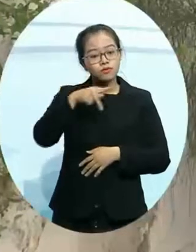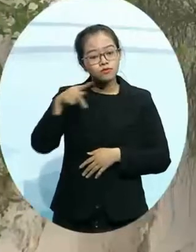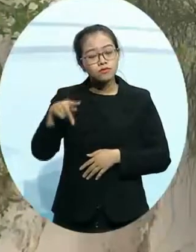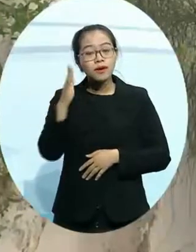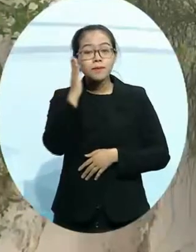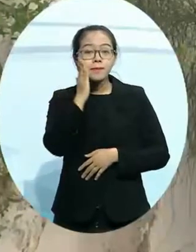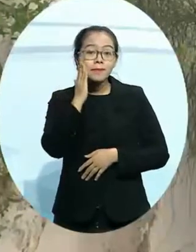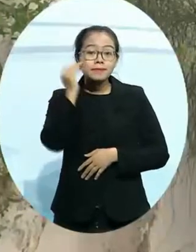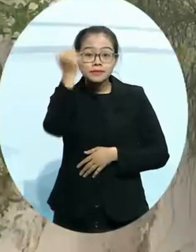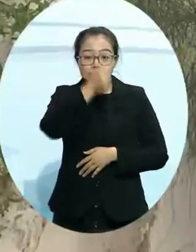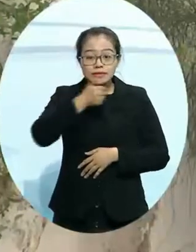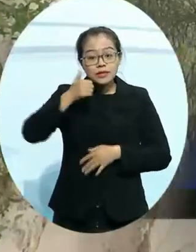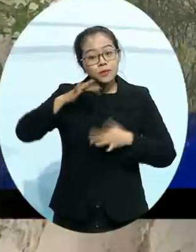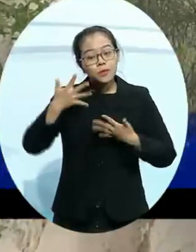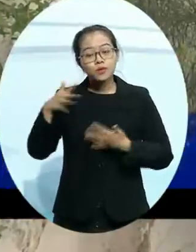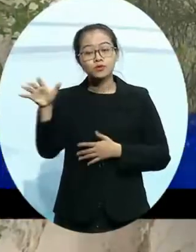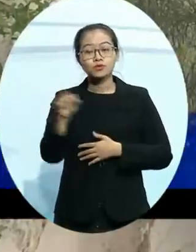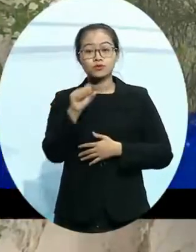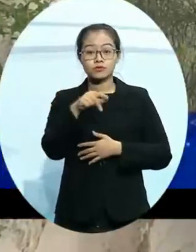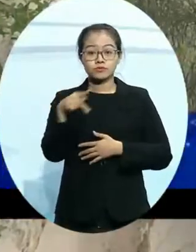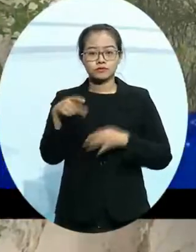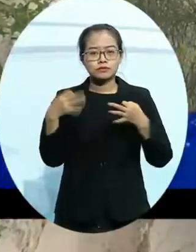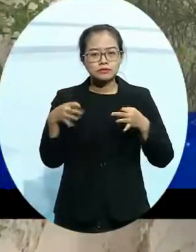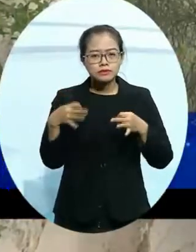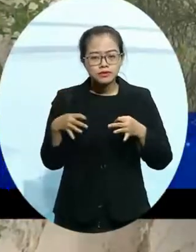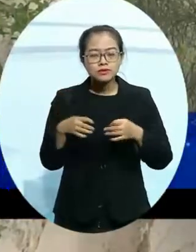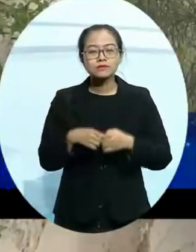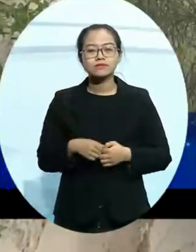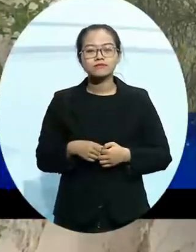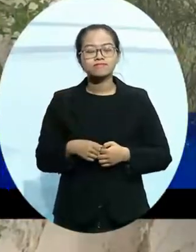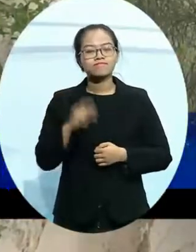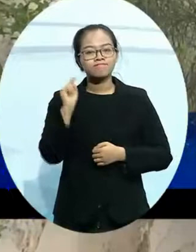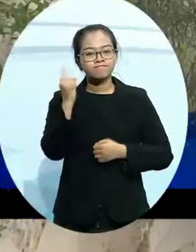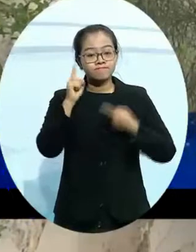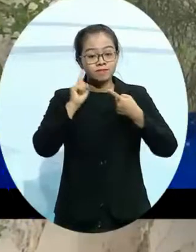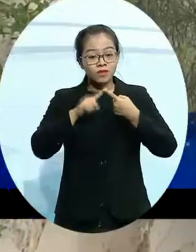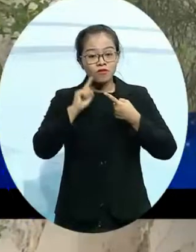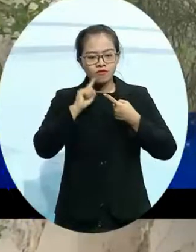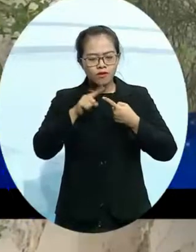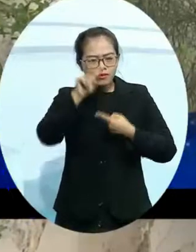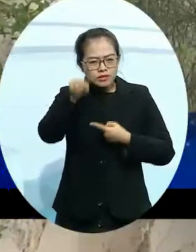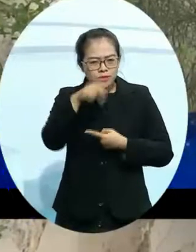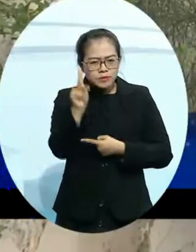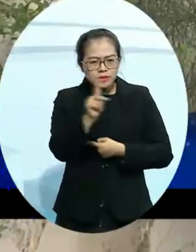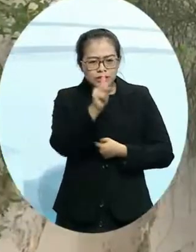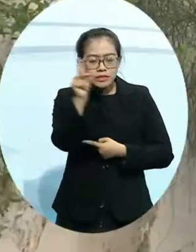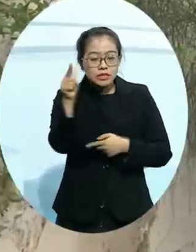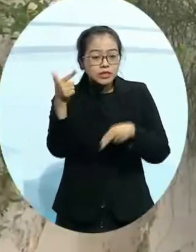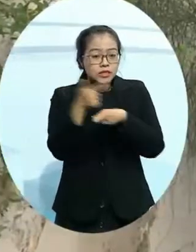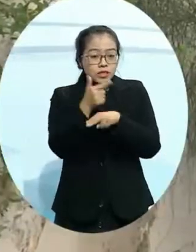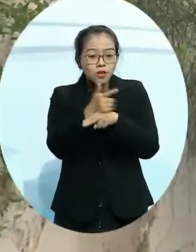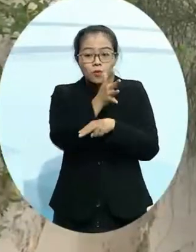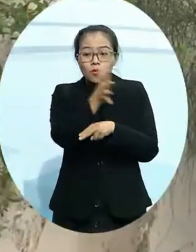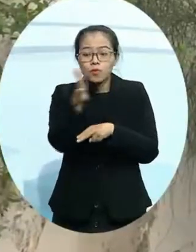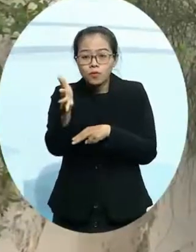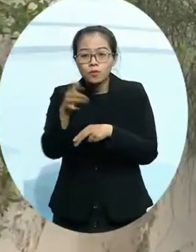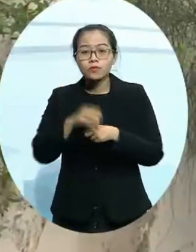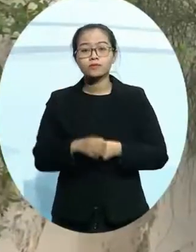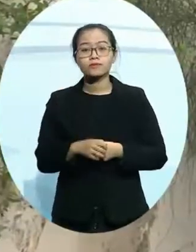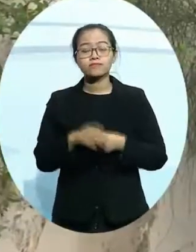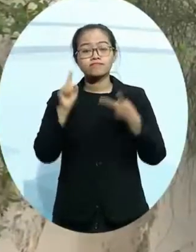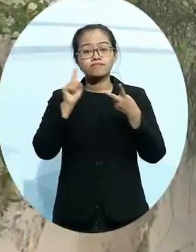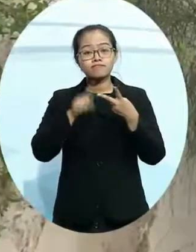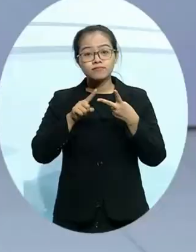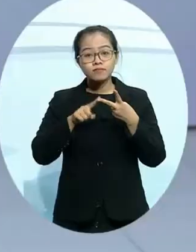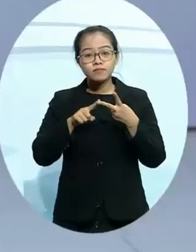nào hoặc là chúng ta sử dụng một cái sản phẩm mà để chăm sóc da nào, thứ nhất là chúng ta phải tìm hiểu kỹ về cái nguồn gốc của sản phẩm mình thoa. Và